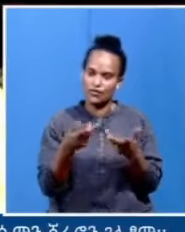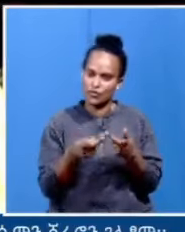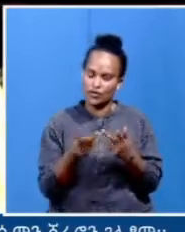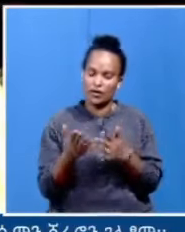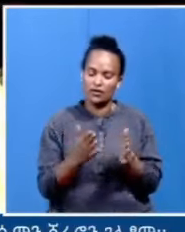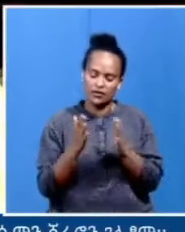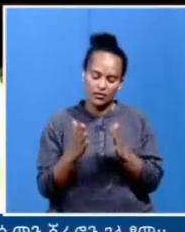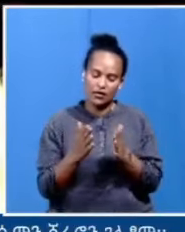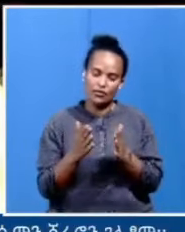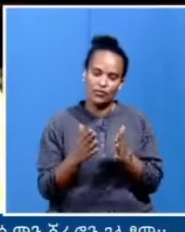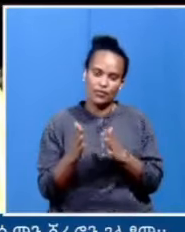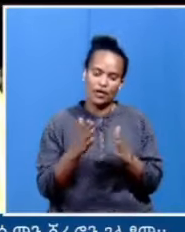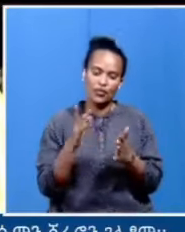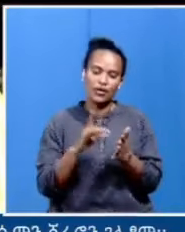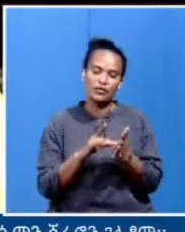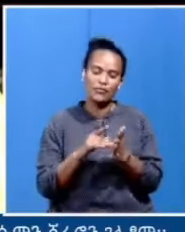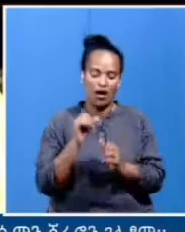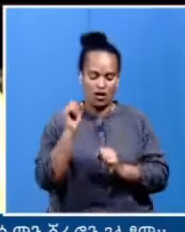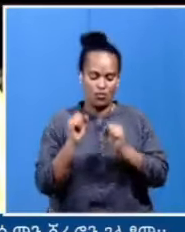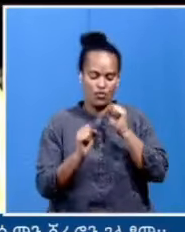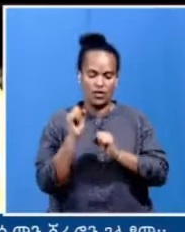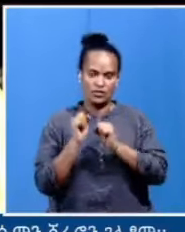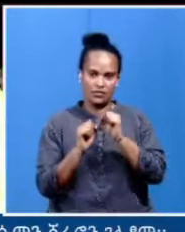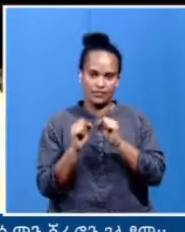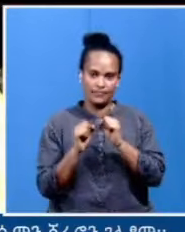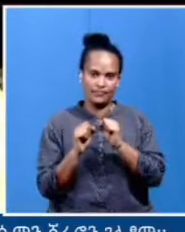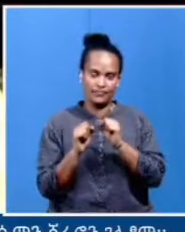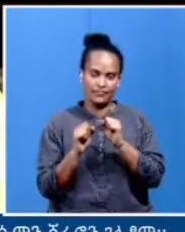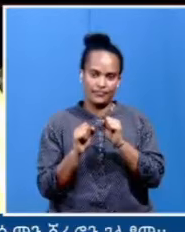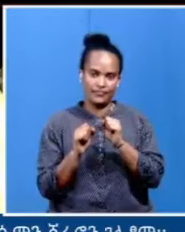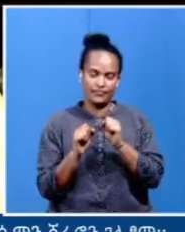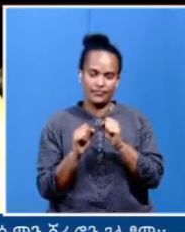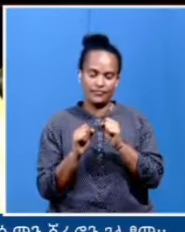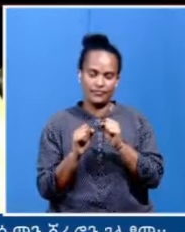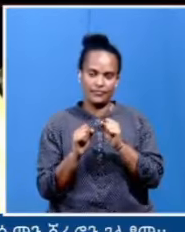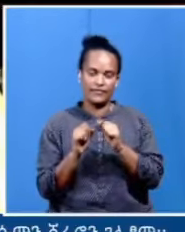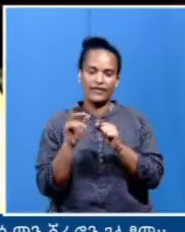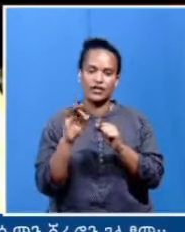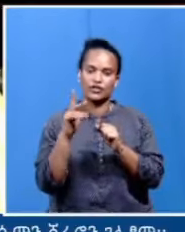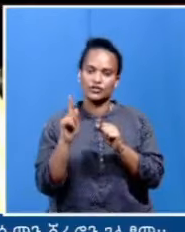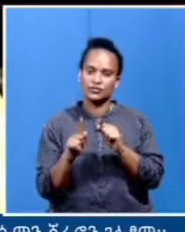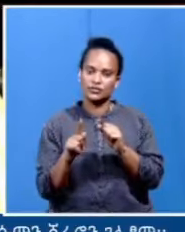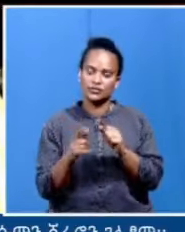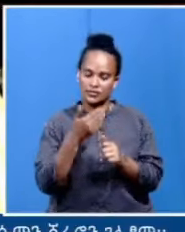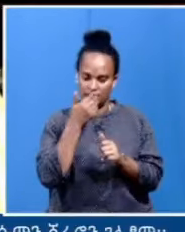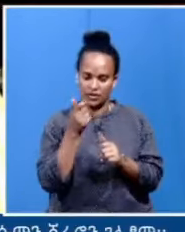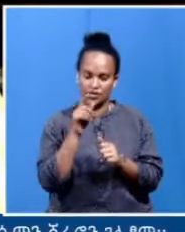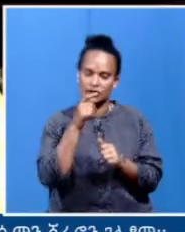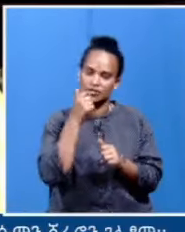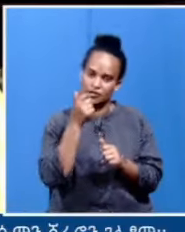ክዳሎ መዳለዊት ከተማ ኣወዳዲርና ኣብቲ ፌደሬሽን ዝሓሸት እያ